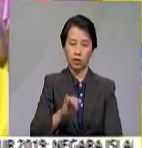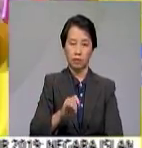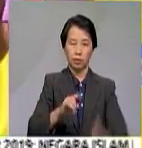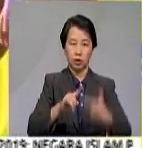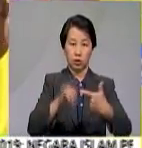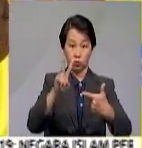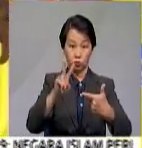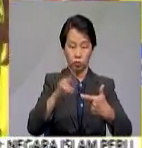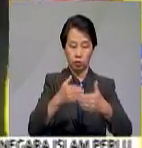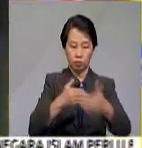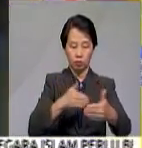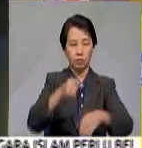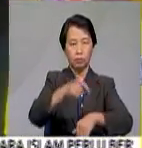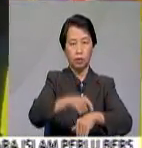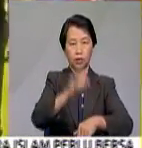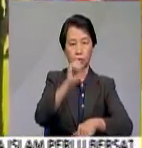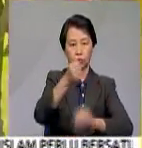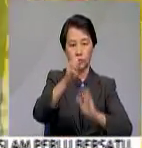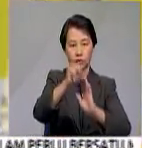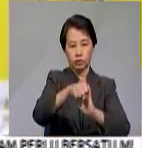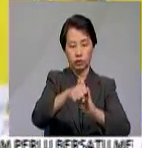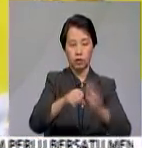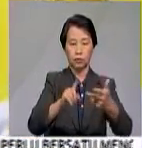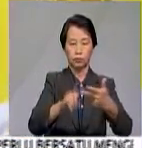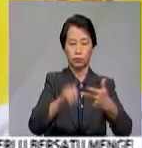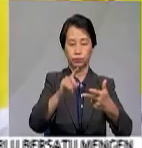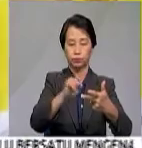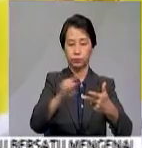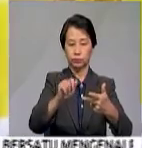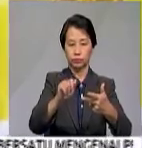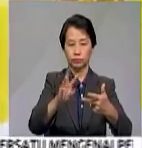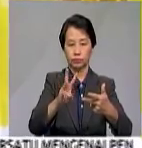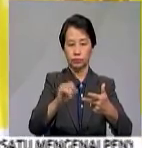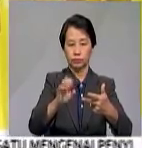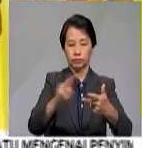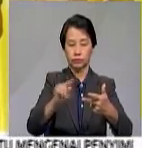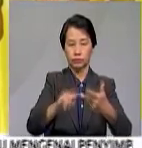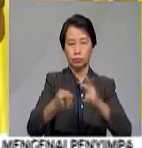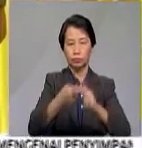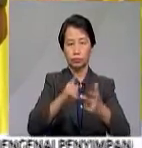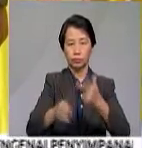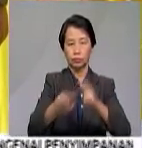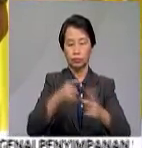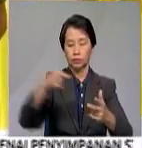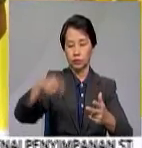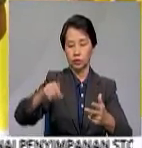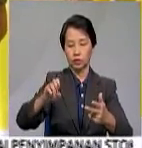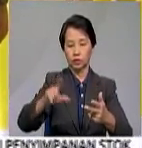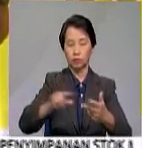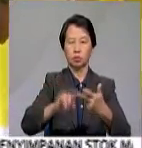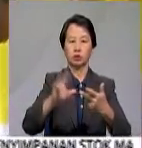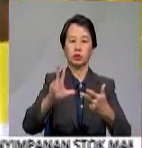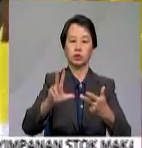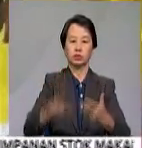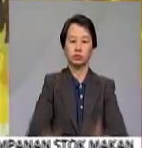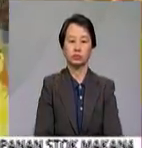kedua dengan perbezaan masa 10 saat. Muhammad Zawawi Azman yang juga rakan sepasukan Kiuli, tempat ketiga.